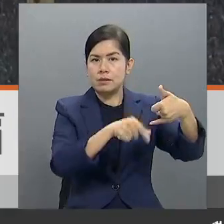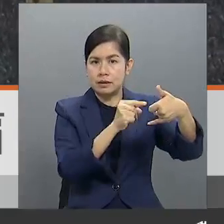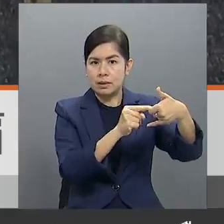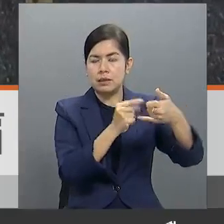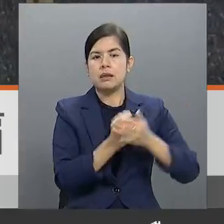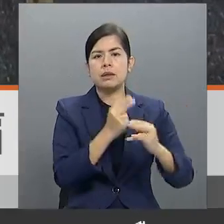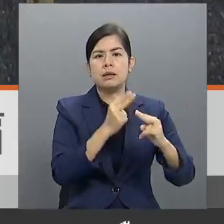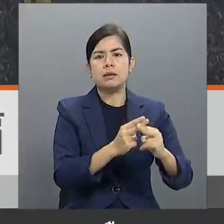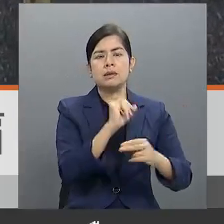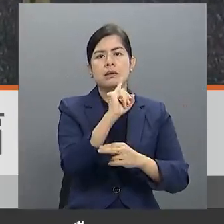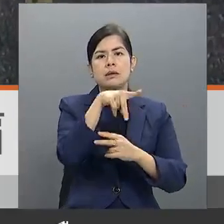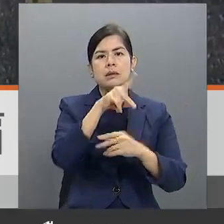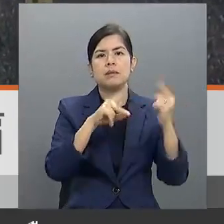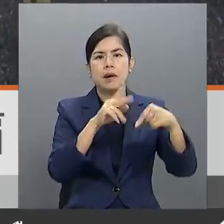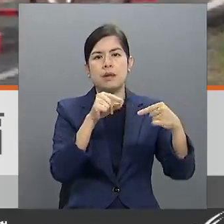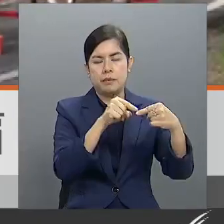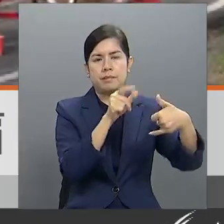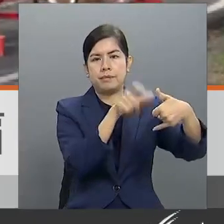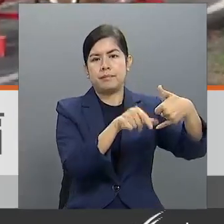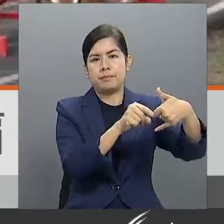ไผ่ดาวดินอีกครั้งค่ะ